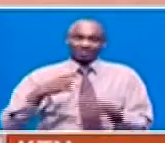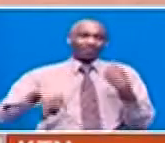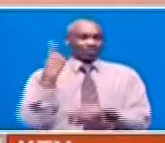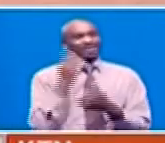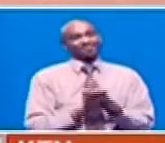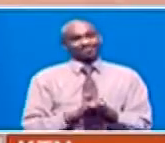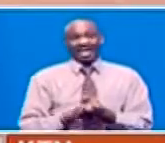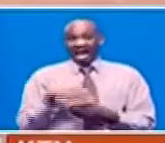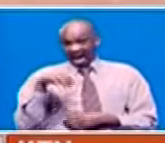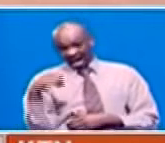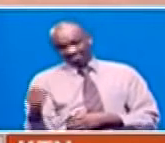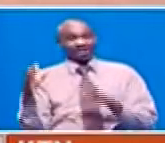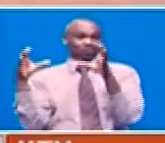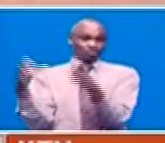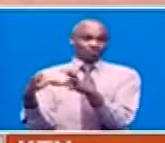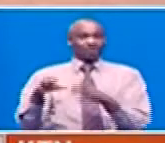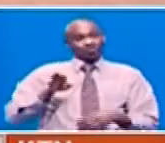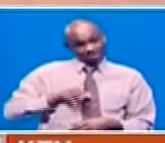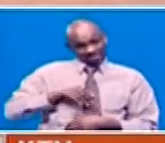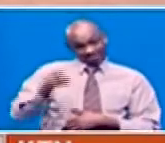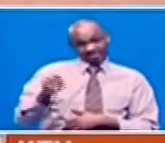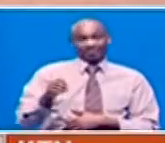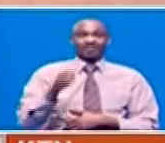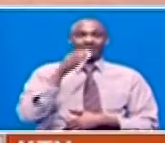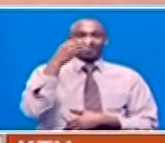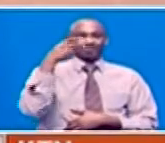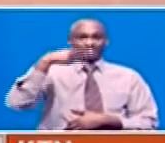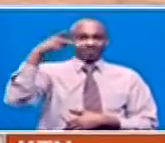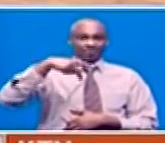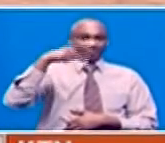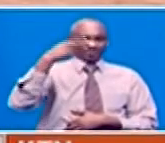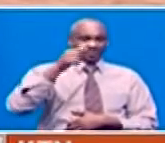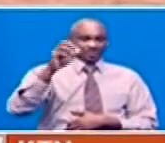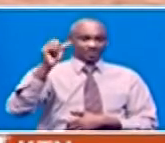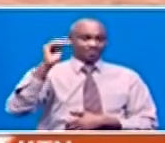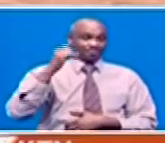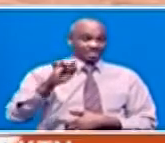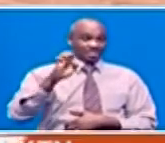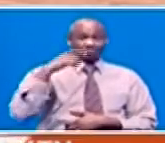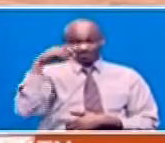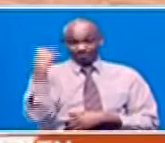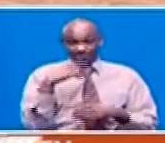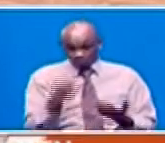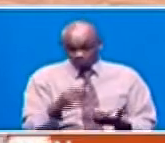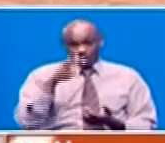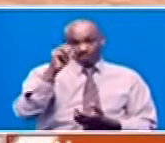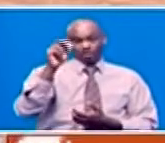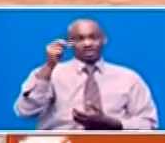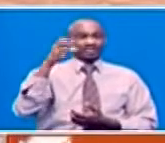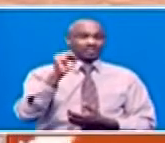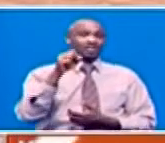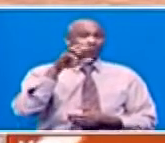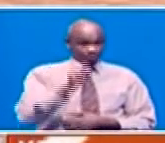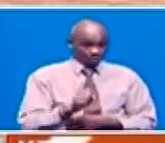hiyo. Katika mechi nyingine ya kina dada, Phoebe Masikawa wa Kenya alimlaza Marison Veronica